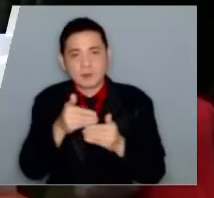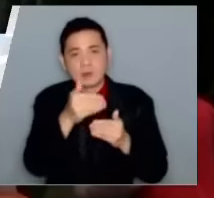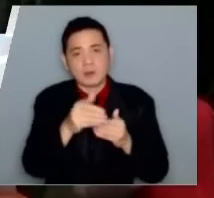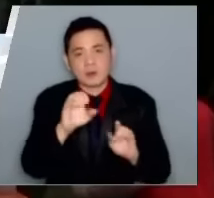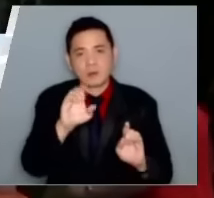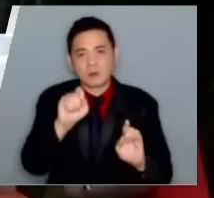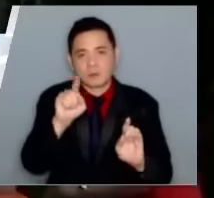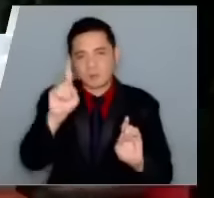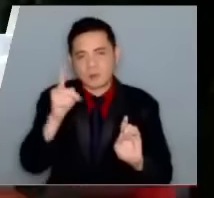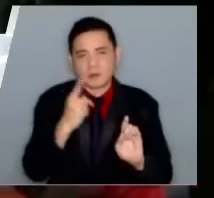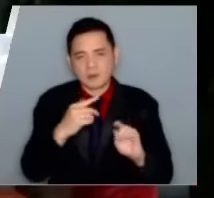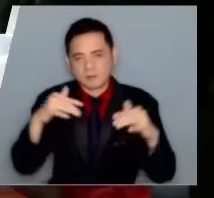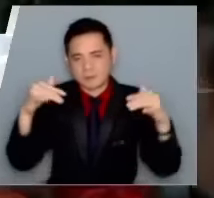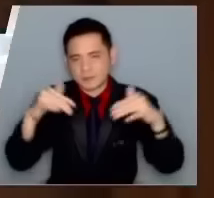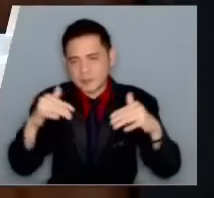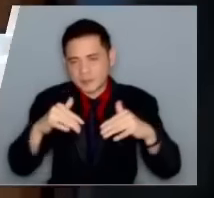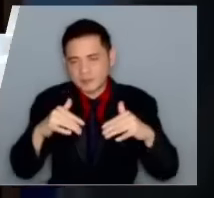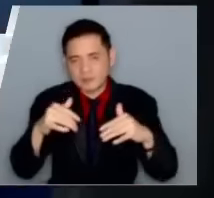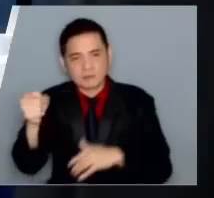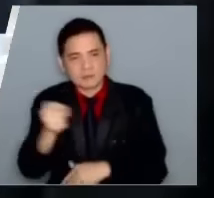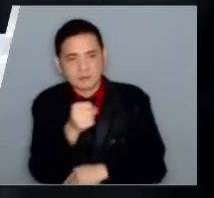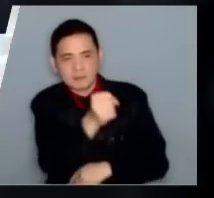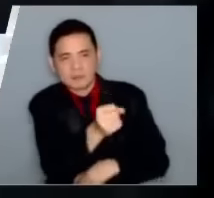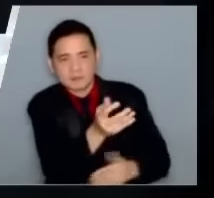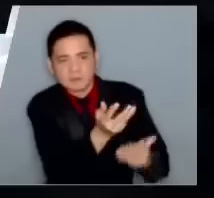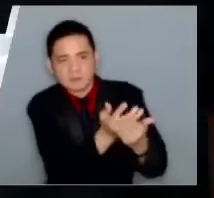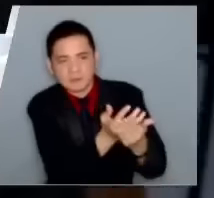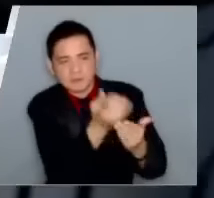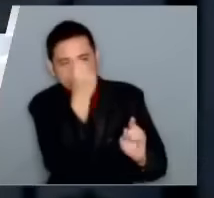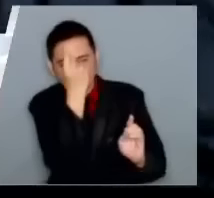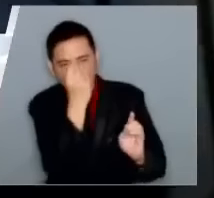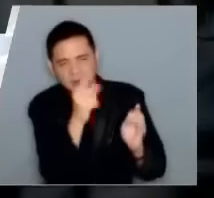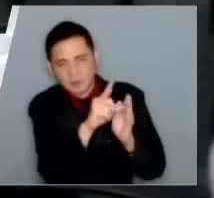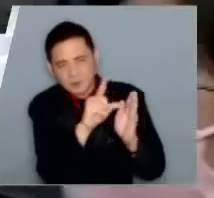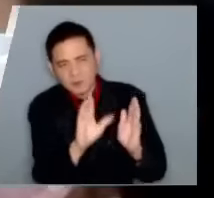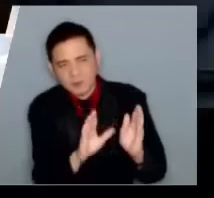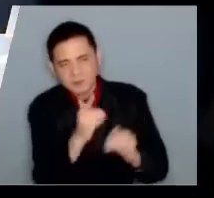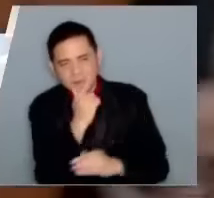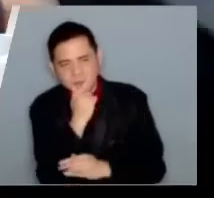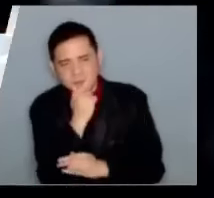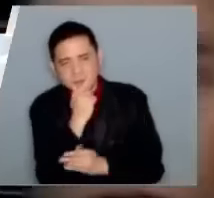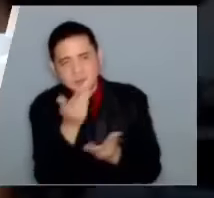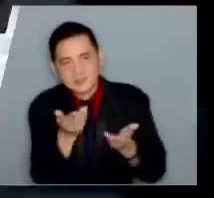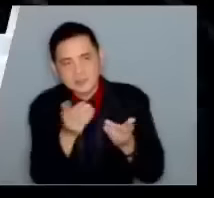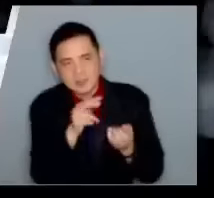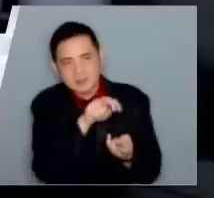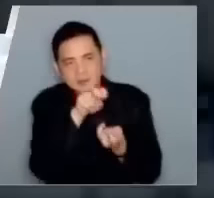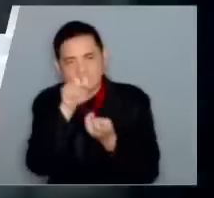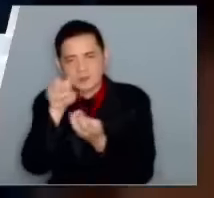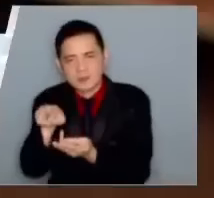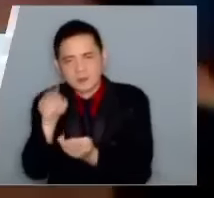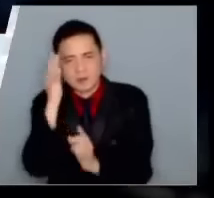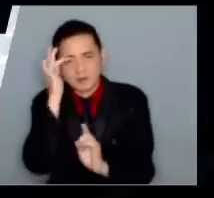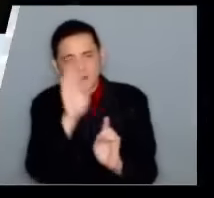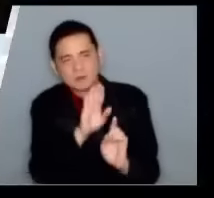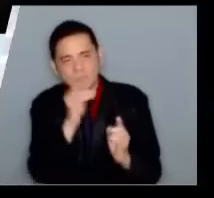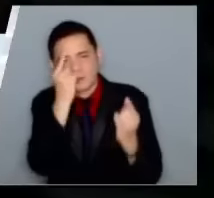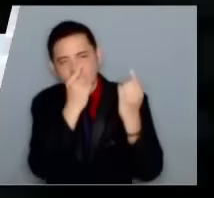City Jail si Guo pero pinag-aaralan ng kanyang legal team kung saan siya pwede ilipat alang-alang anila sa kanyang